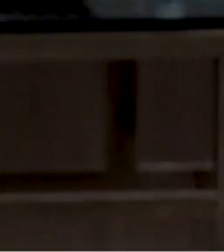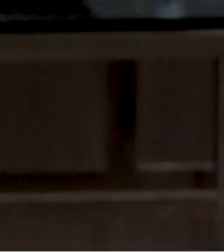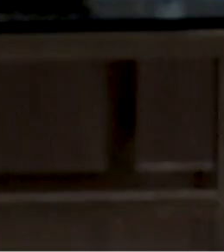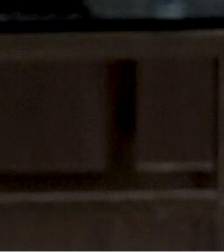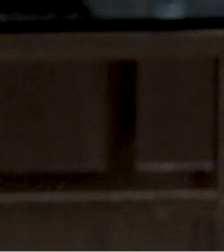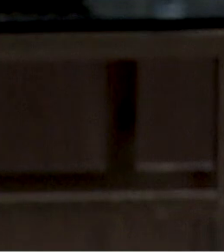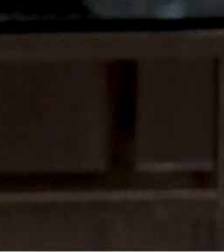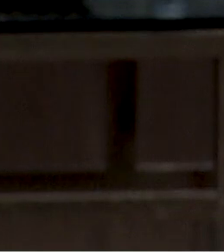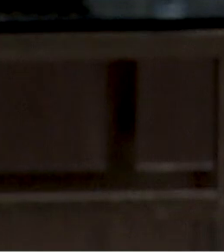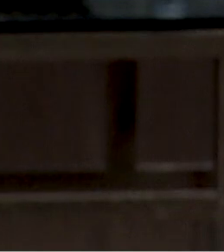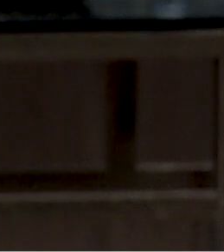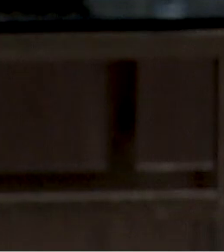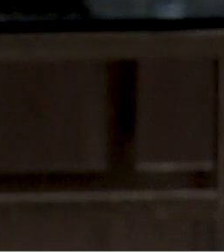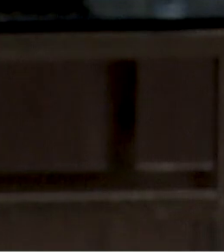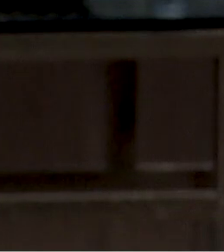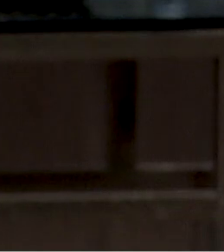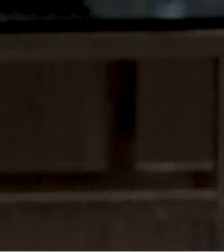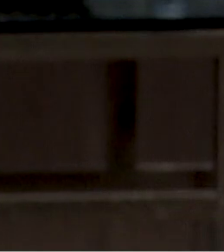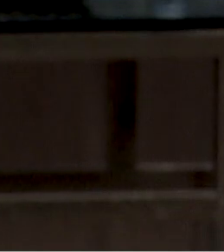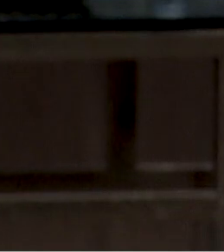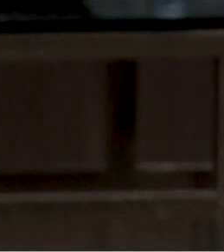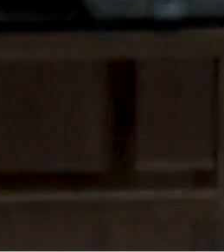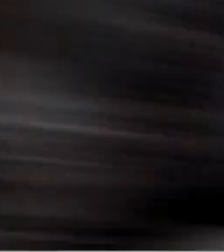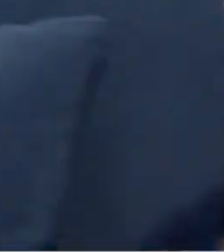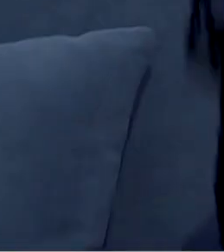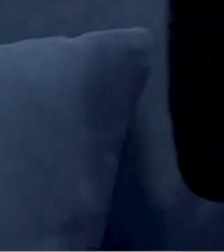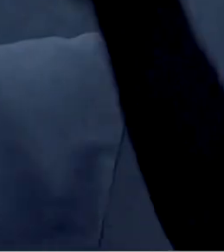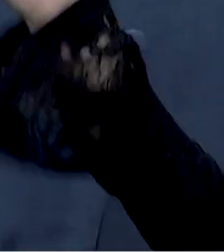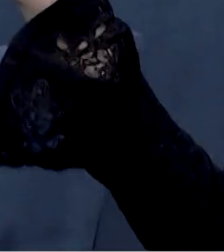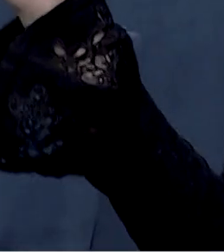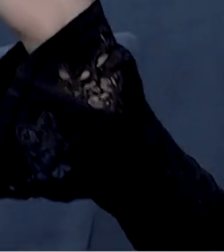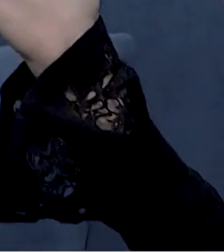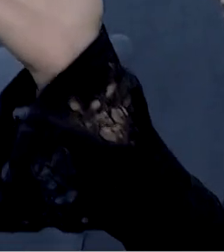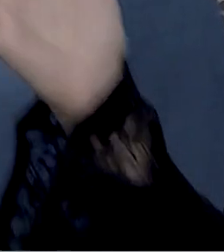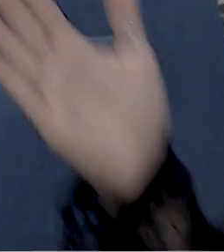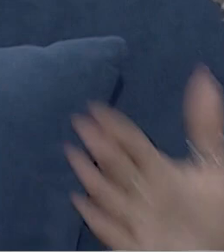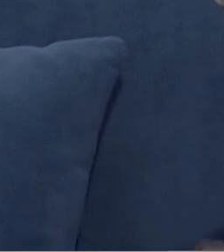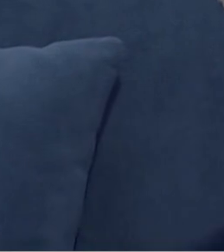الطبيعيه كتير قالوا عنه ان هو كان دور جريء، في مشاهد جريئه البعض هاجم. مشاهد